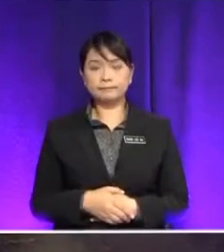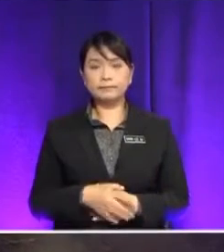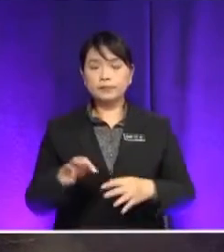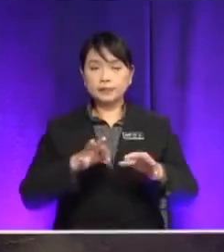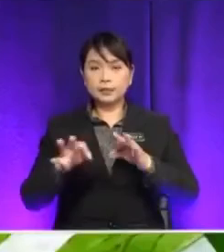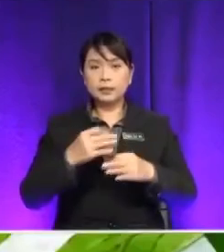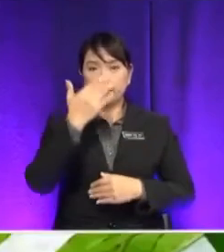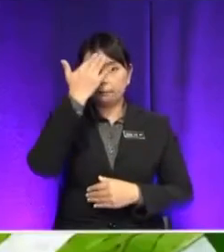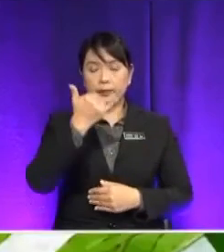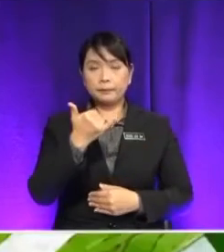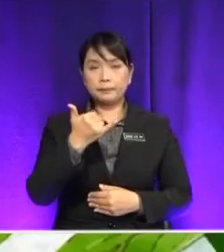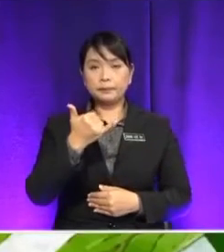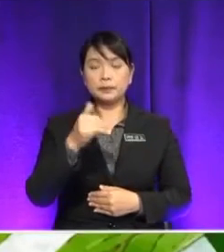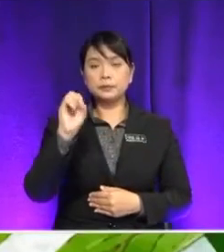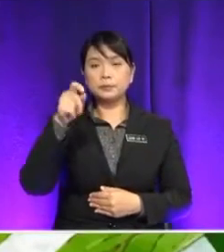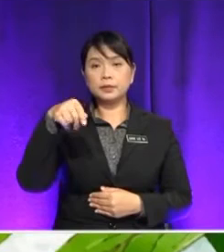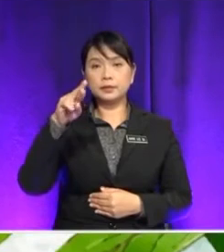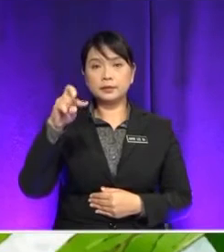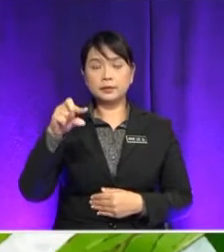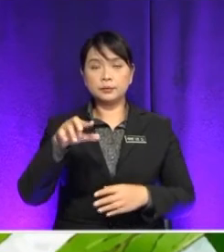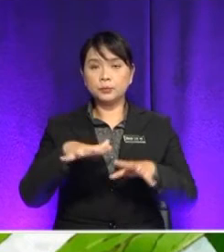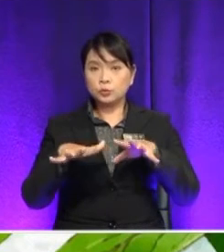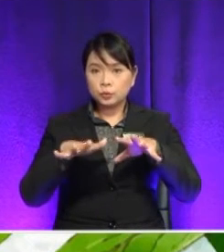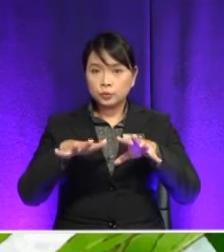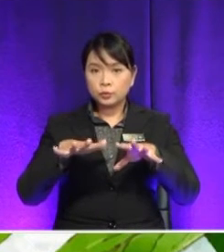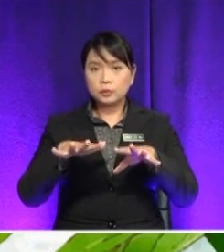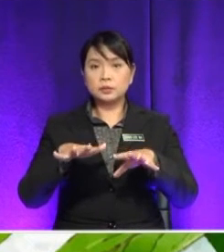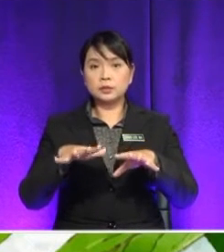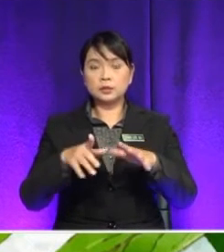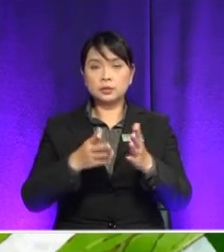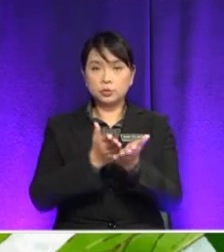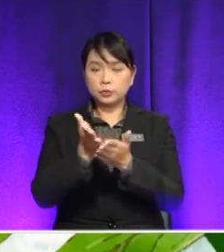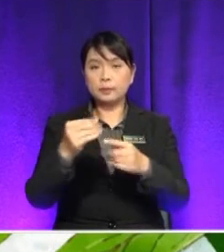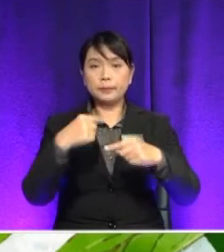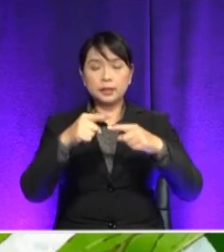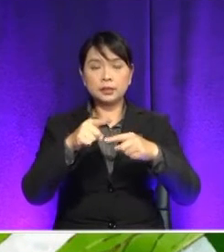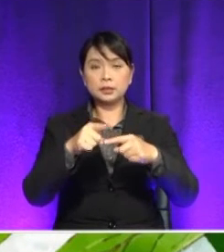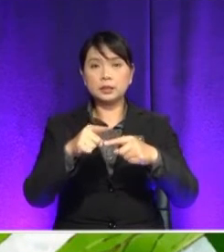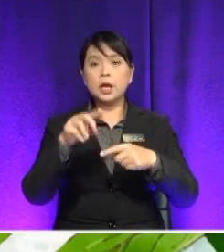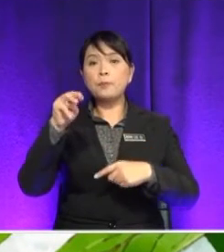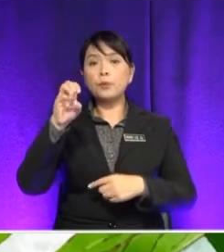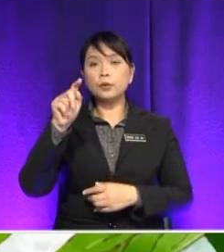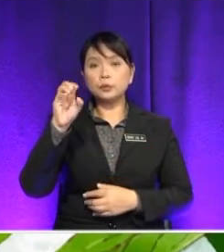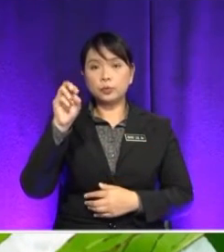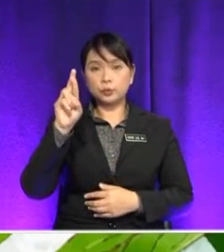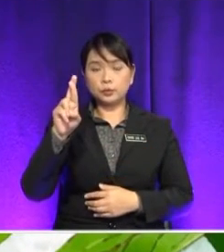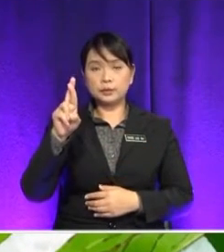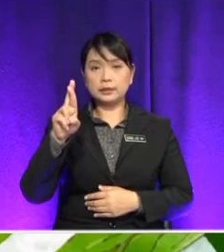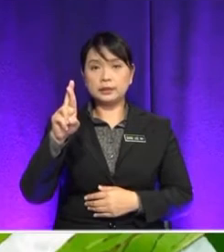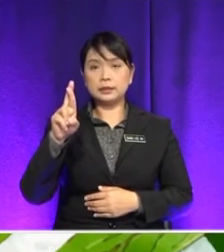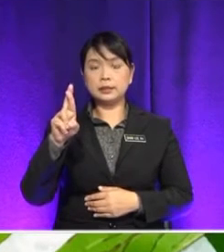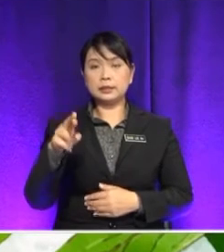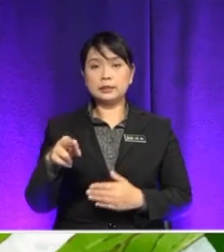Hai serangkaian mengaku spring beban itu bergetah berterusan apabila motto idetrik disambungkan kepada spring itu